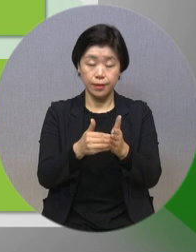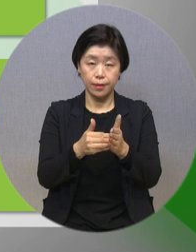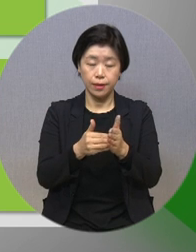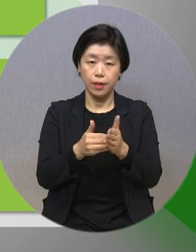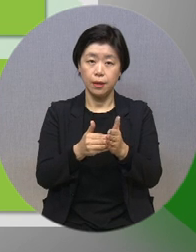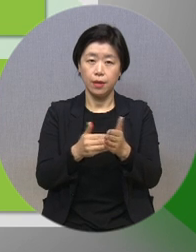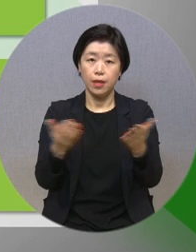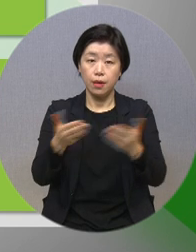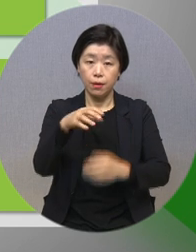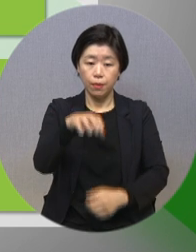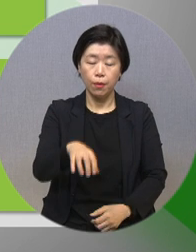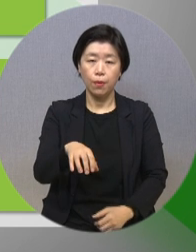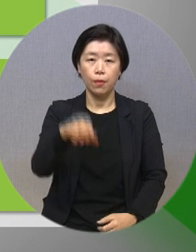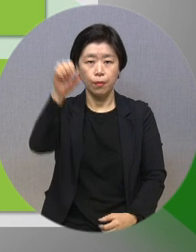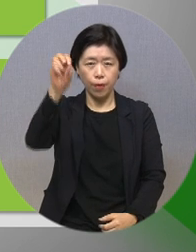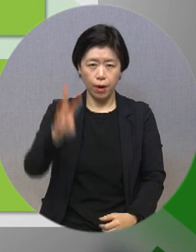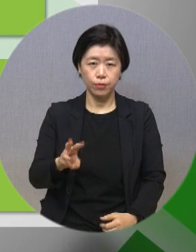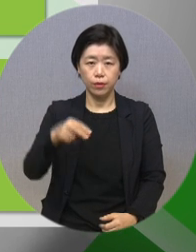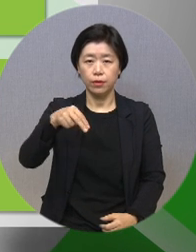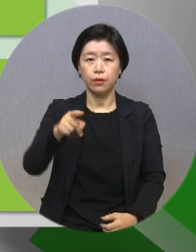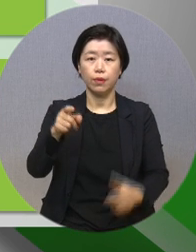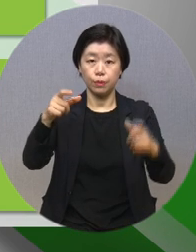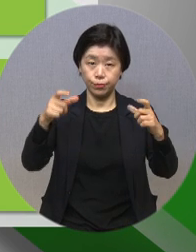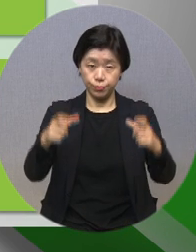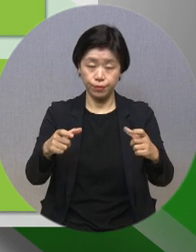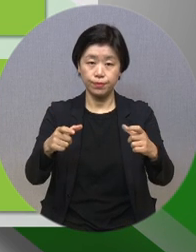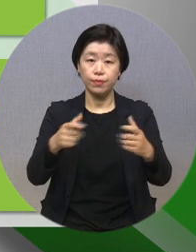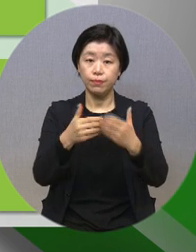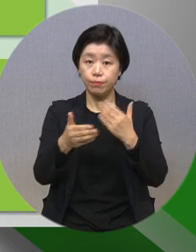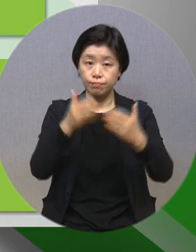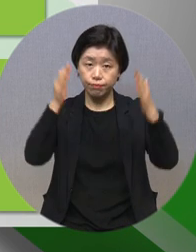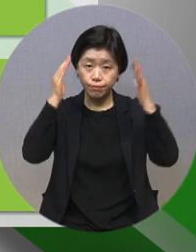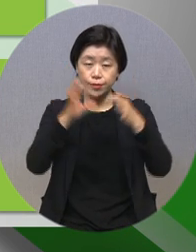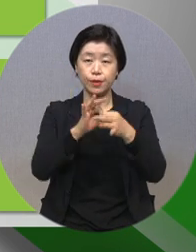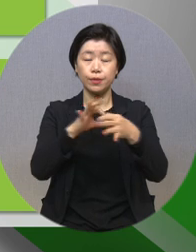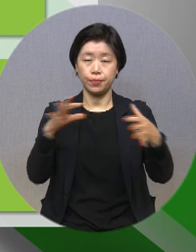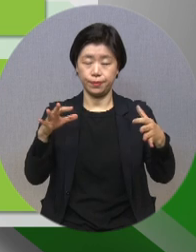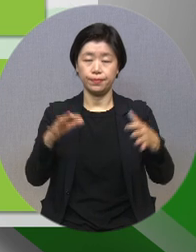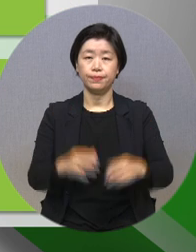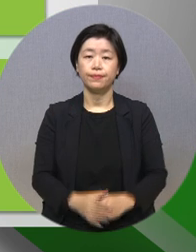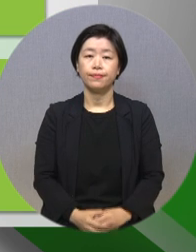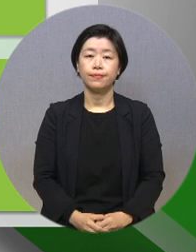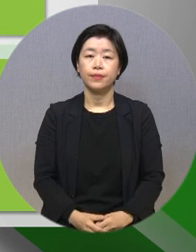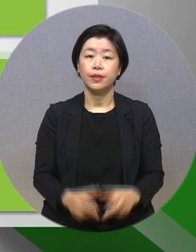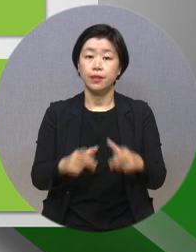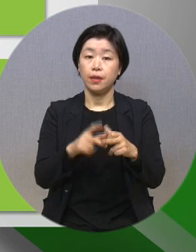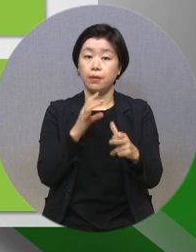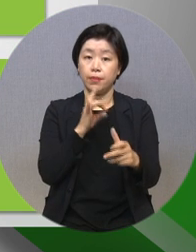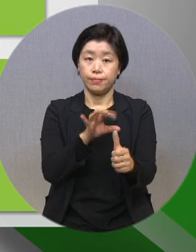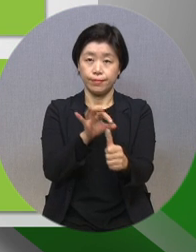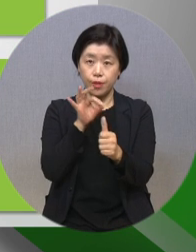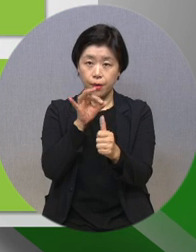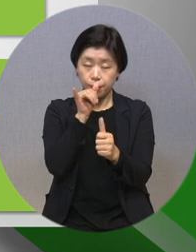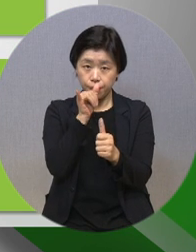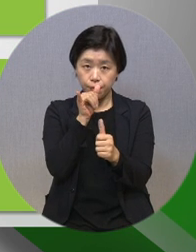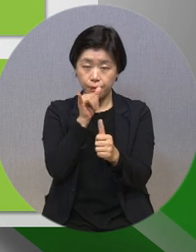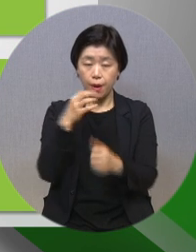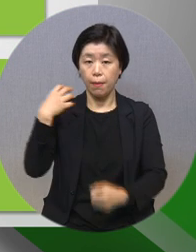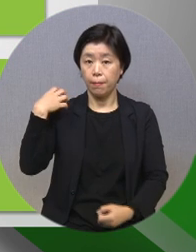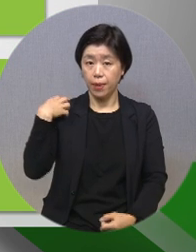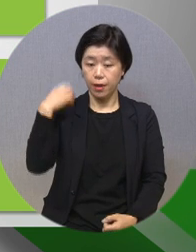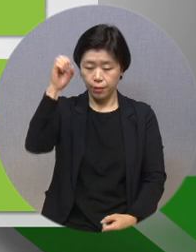광주광역시 서구입니다. 경력과 학력은 무관하며 상용직을 채용합니다. 장애인만 채용하며